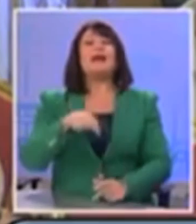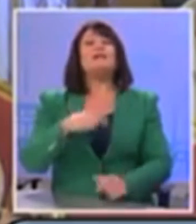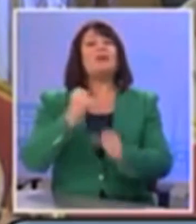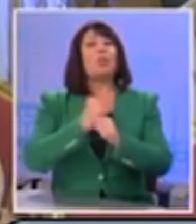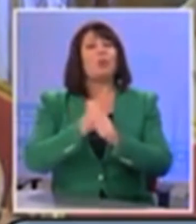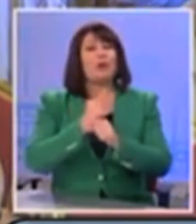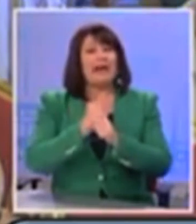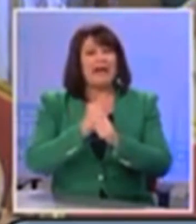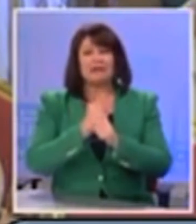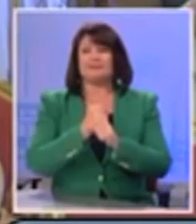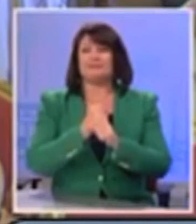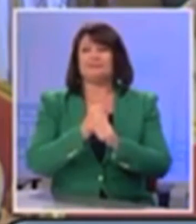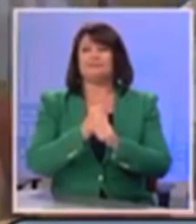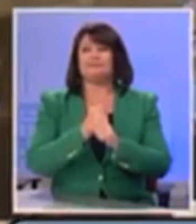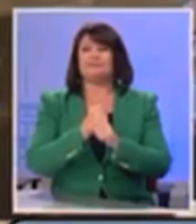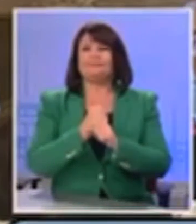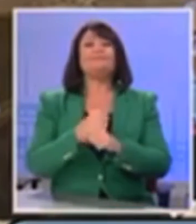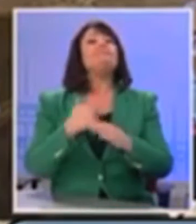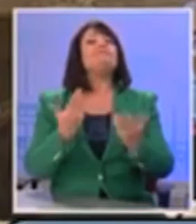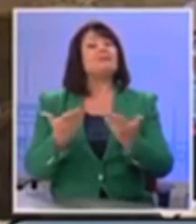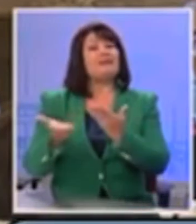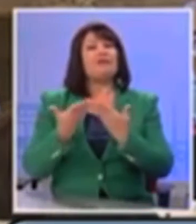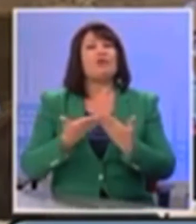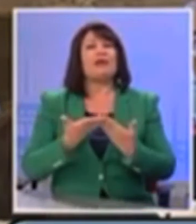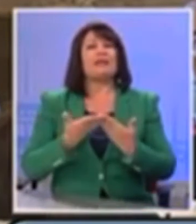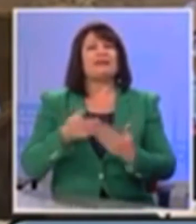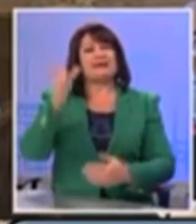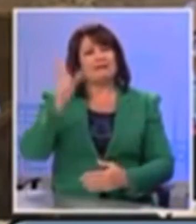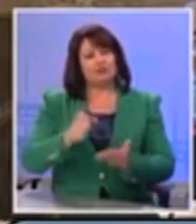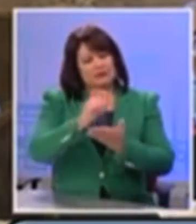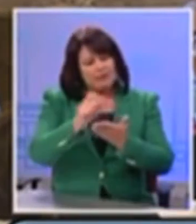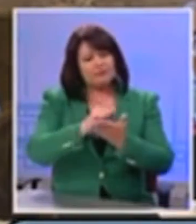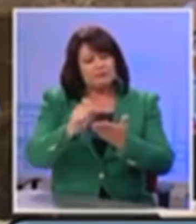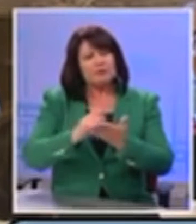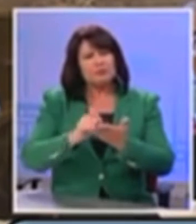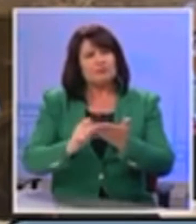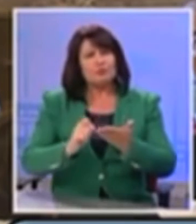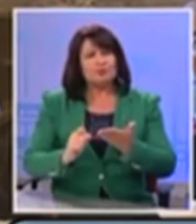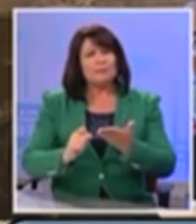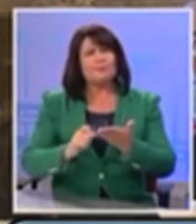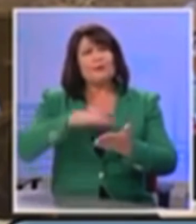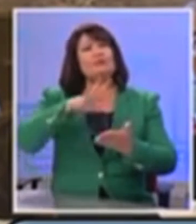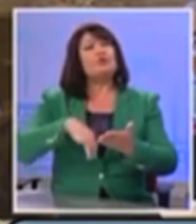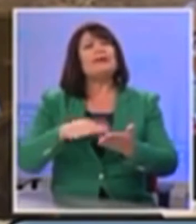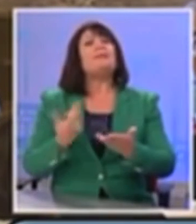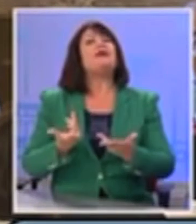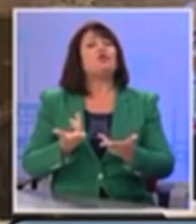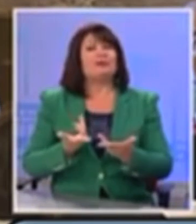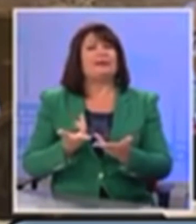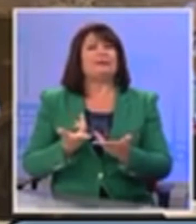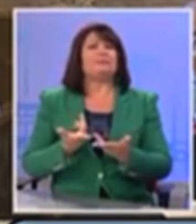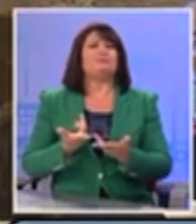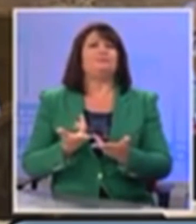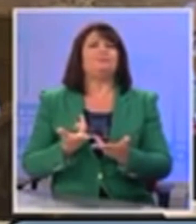rédaction, mais qui est assumé par l'ensemble du comité qui a procédé à des amendements du texte, et y compris la présidente du